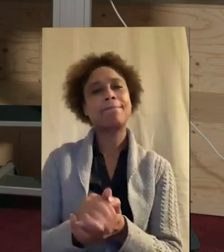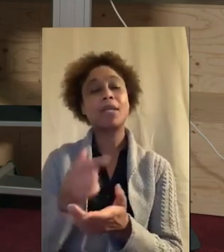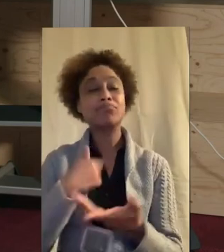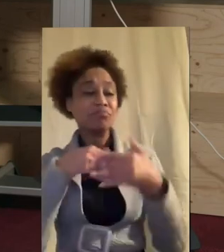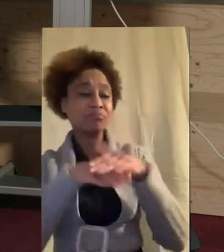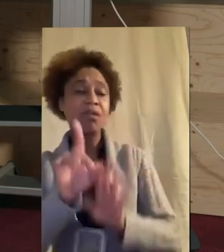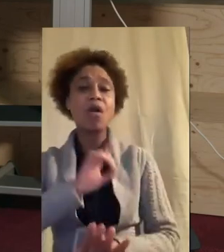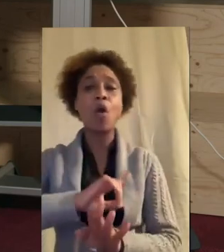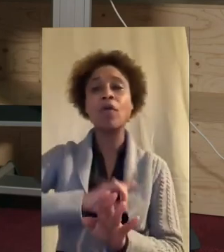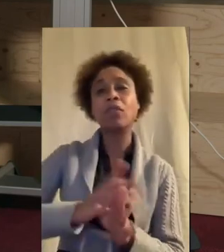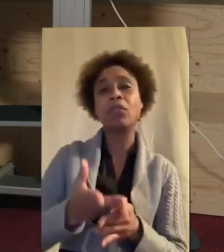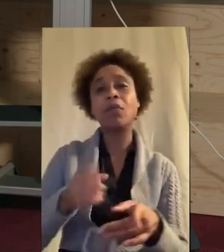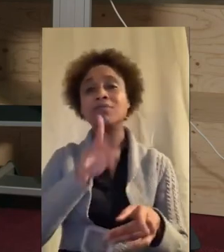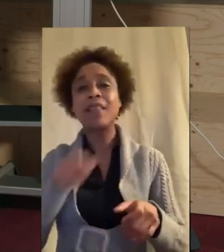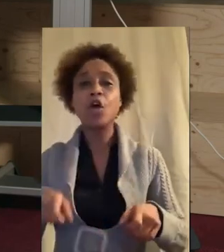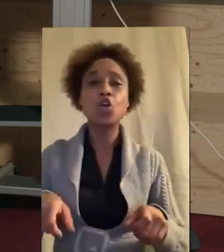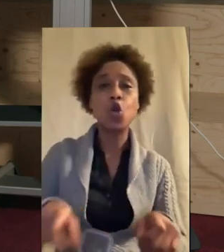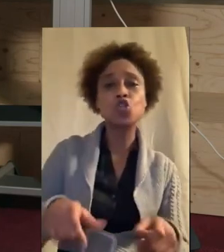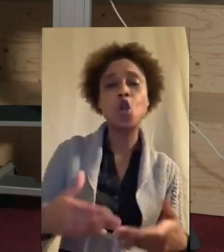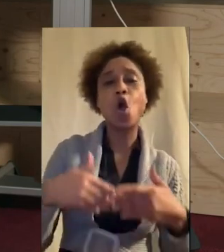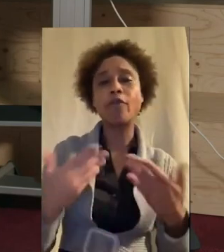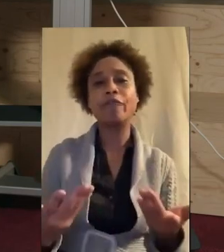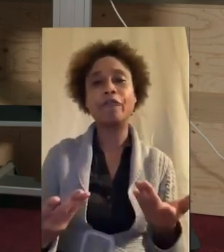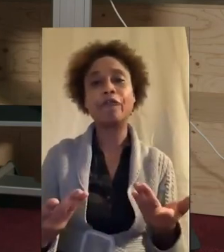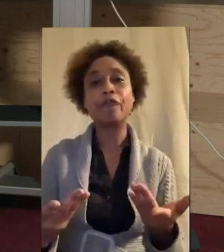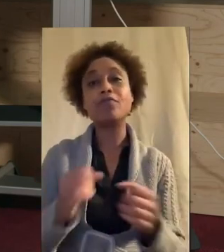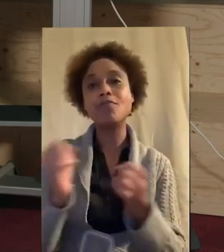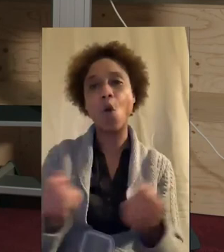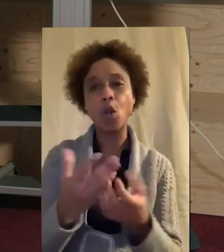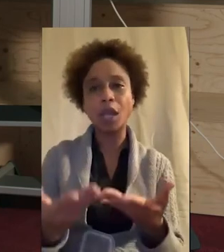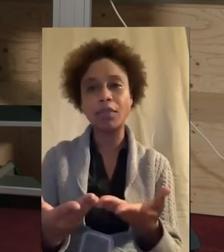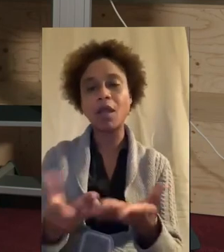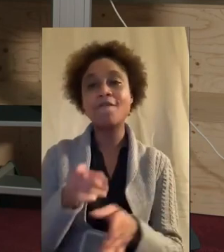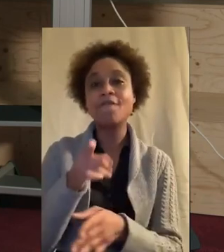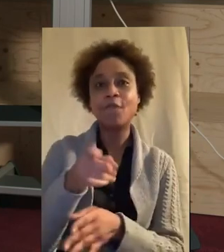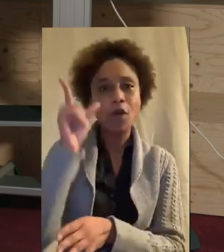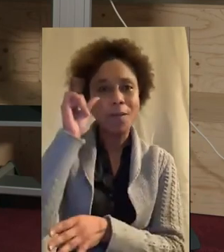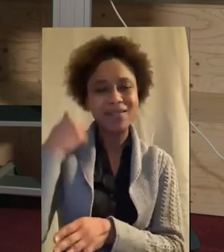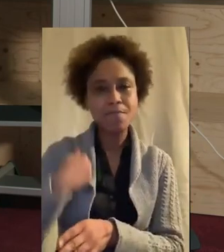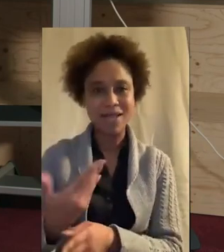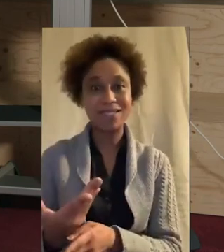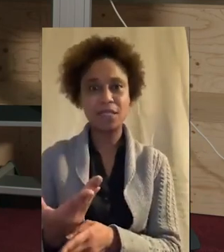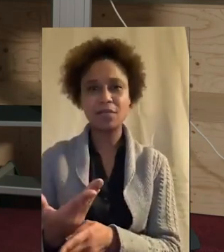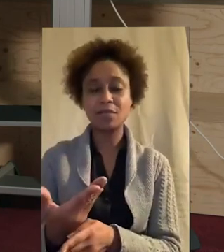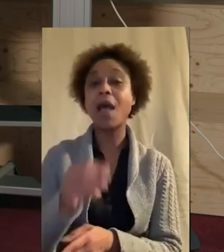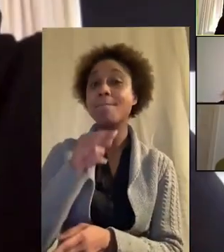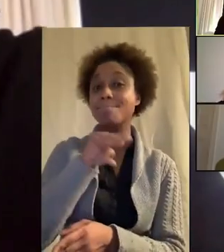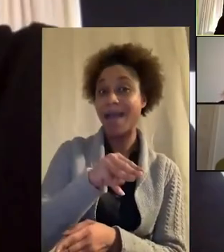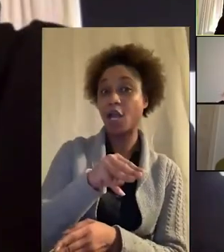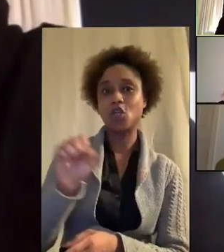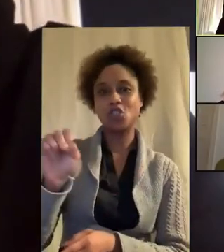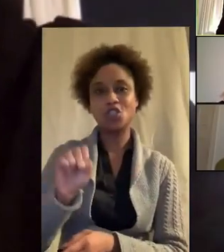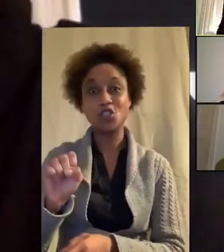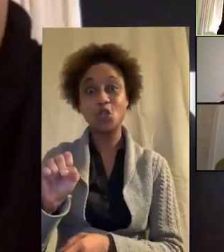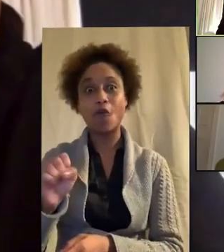denken. Oh, ja, Redo. Sorry, ik zat te denken, misschien moeten we ook gewoon als hele organisatie gewoon